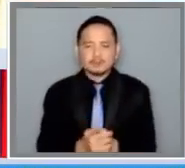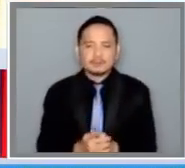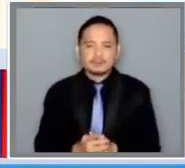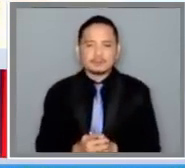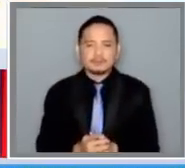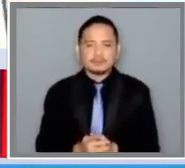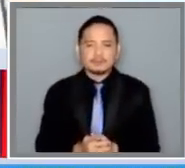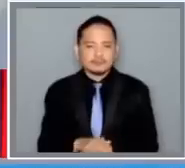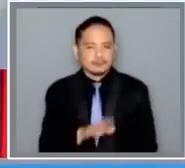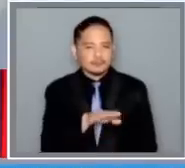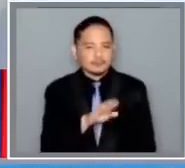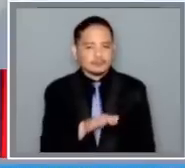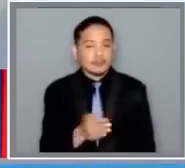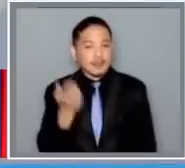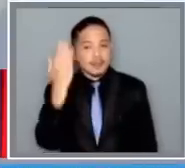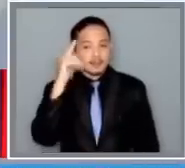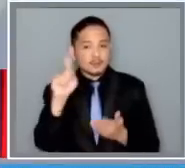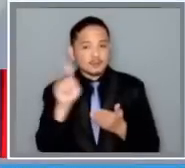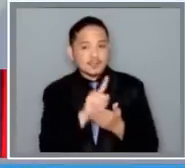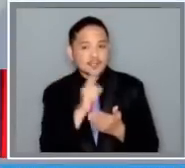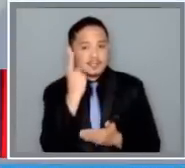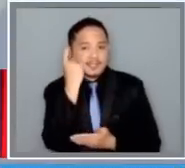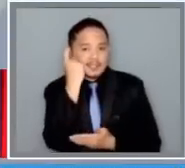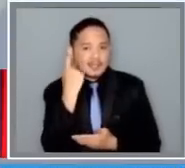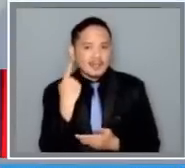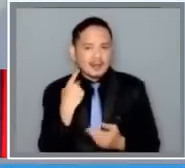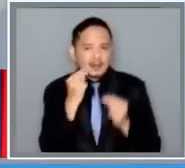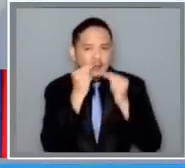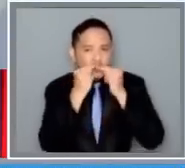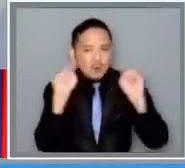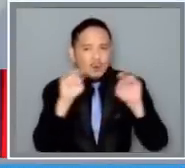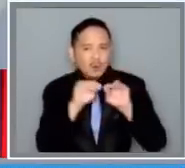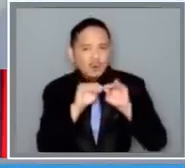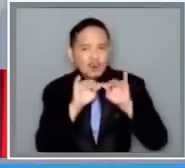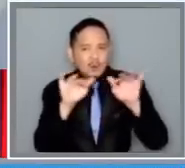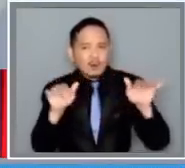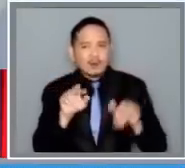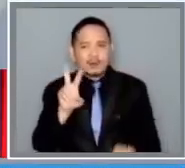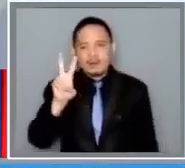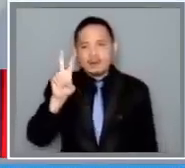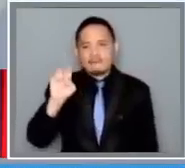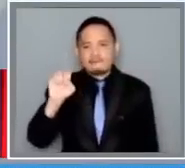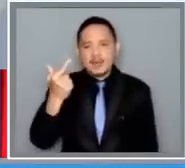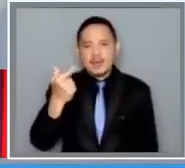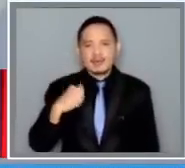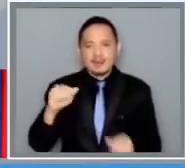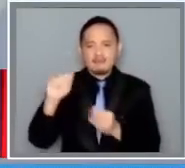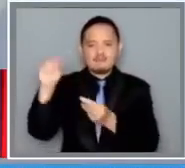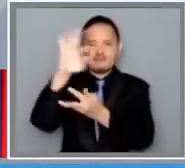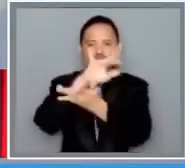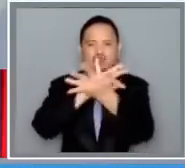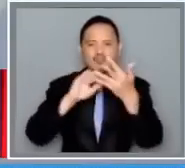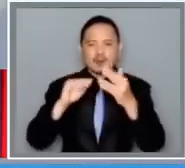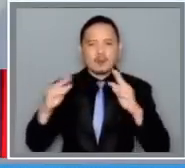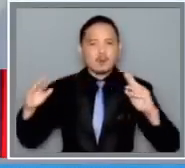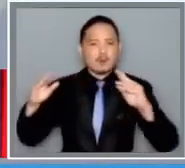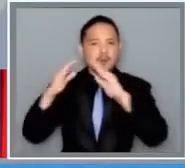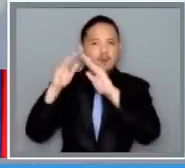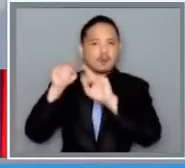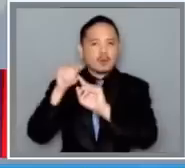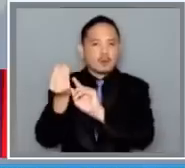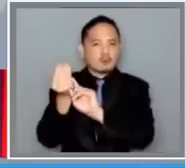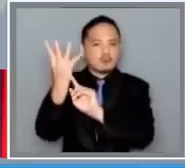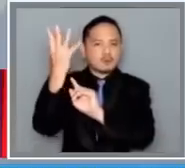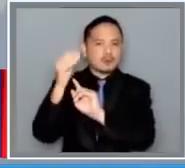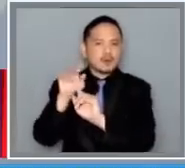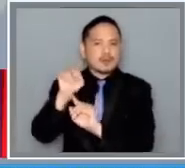'di ba last week lamang napakalaking balita po nung VAG, 'di ba, na experience diyan po sa area malapit sa Taal at saka yung litmus ko sa